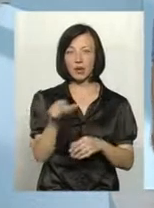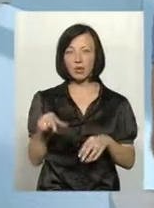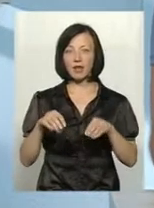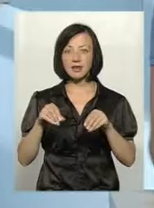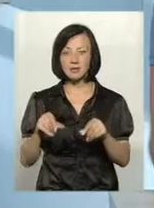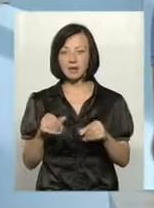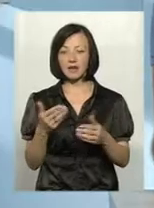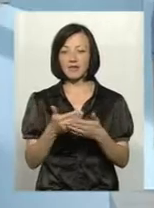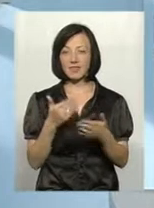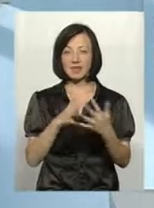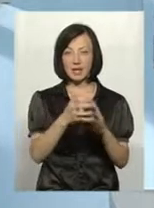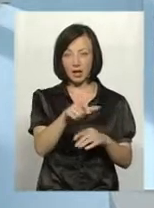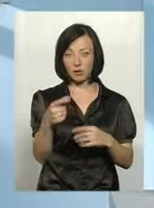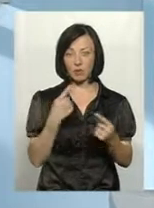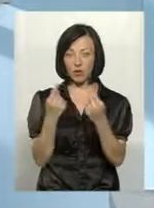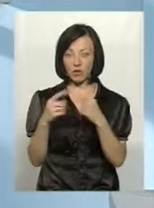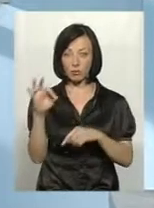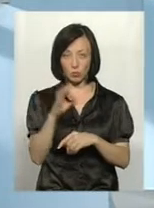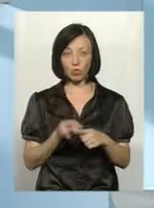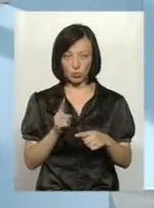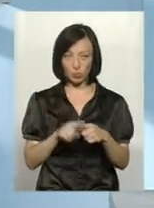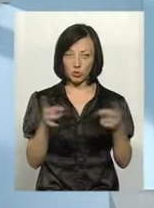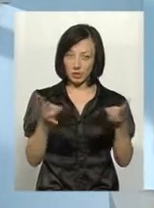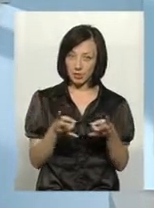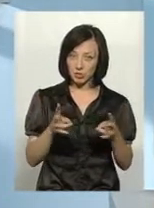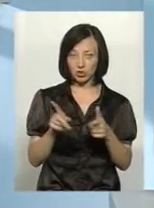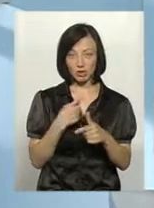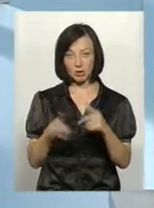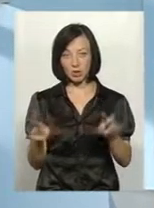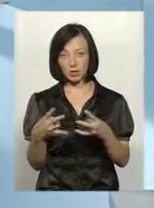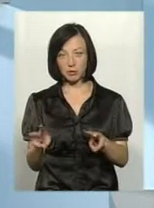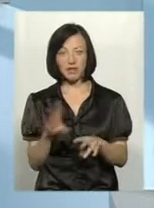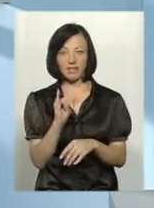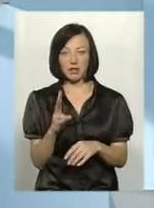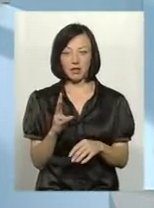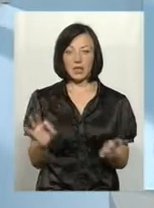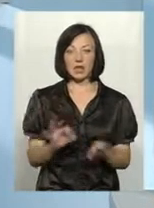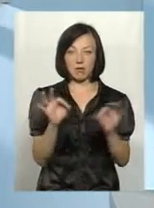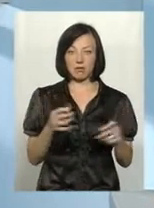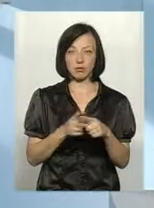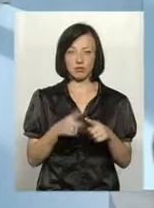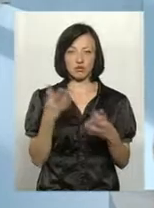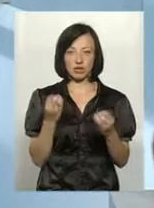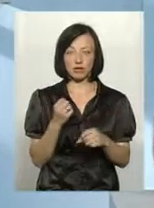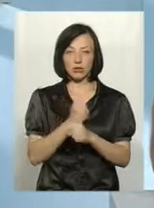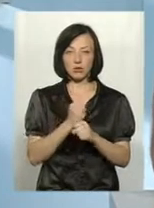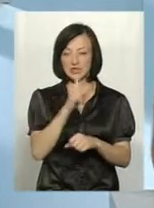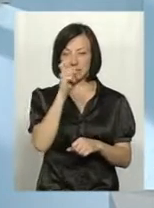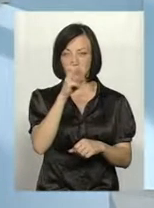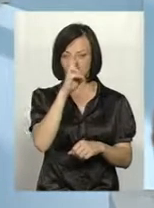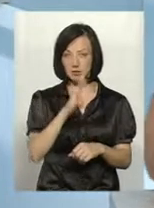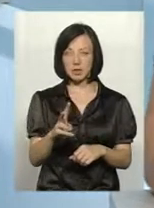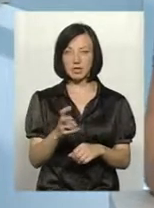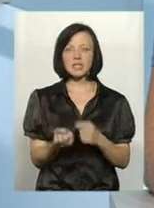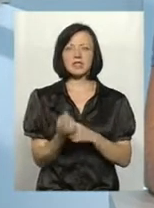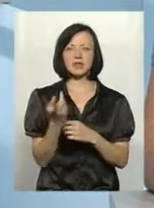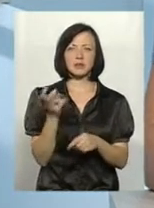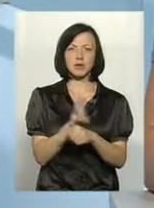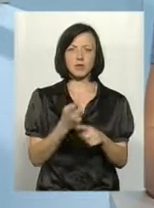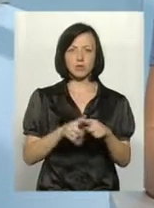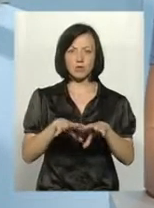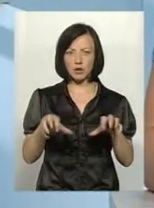які від селян, і поговорити про то, потрібен ринок чи не потрібен. Він ні разу цього не зробив. Звідки пан Кутовий прийшов на цю